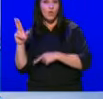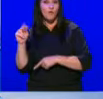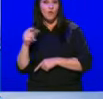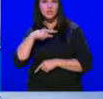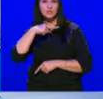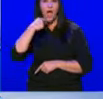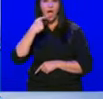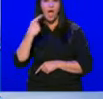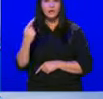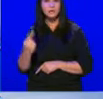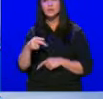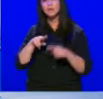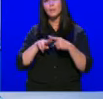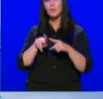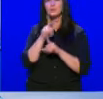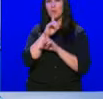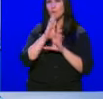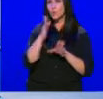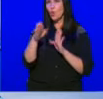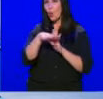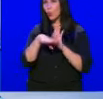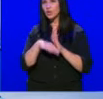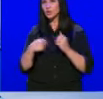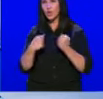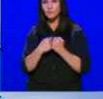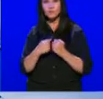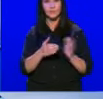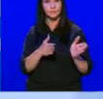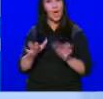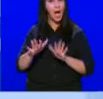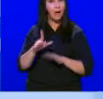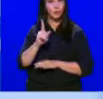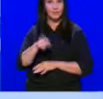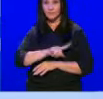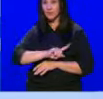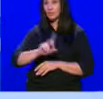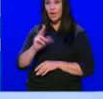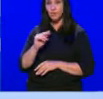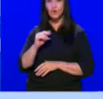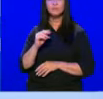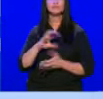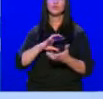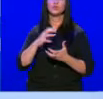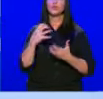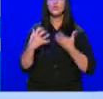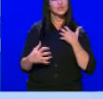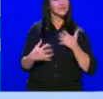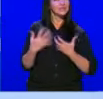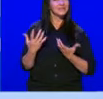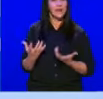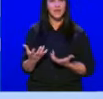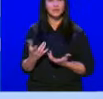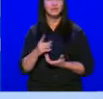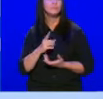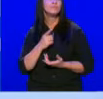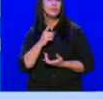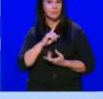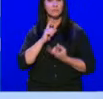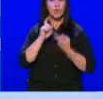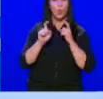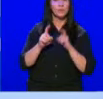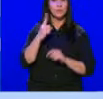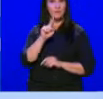езика на Путин за някакво мирно уреждане на конфликта. Добре, ако трябва да не говорим с политическите страсти, и да коментираме